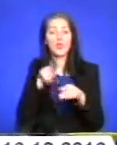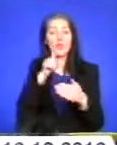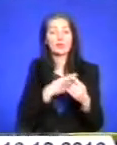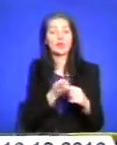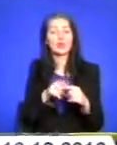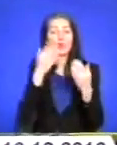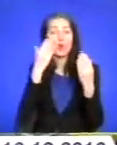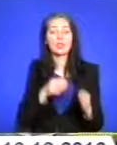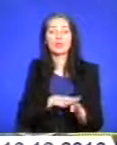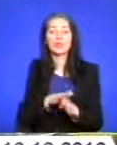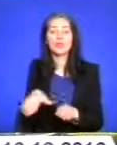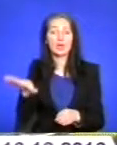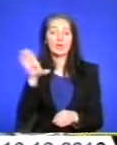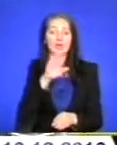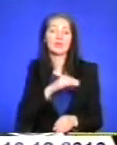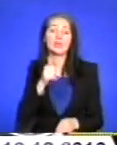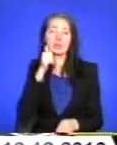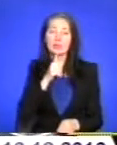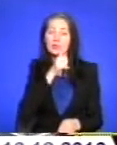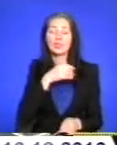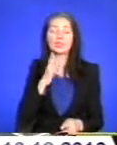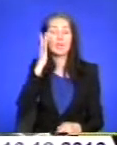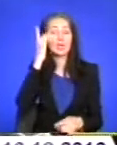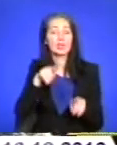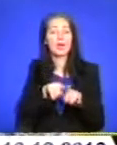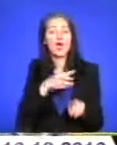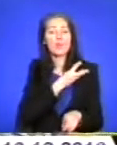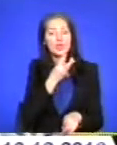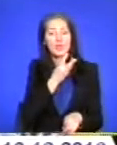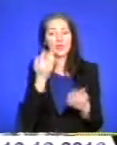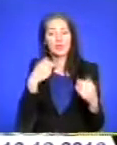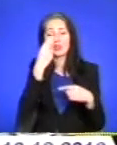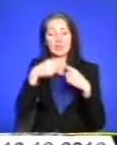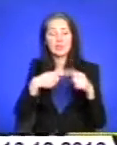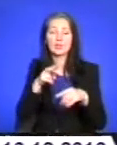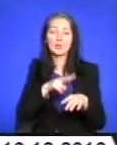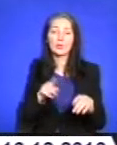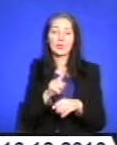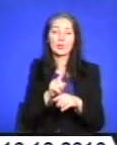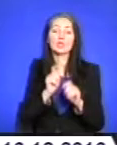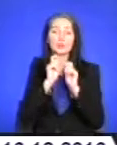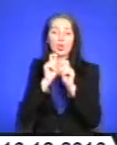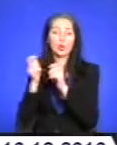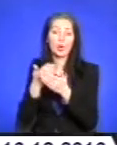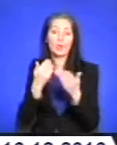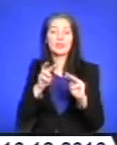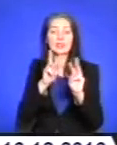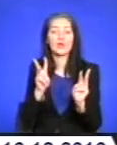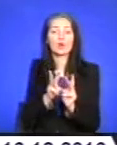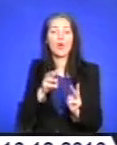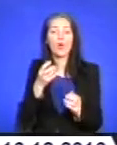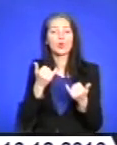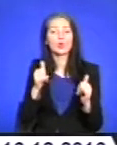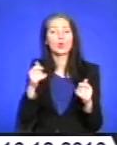усі найзаповідніші мрії та бажання. Уже традиційно поліцейські Тернопільщини з подарунками від святого чудотворця прийшли до підшефних